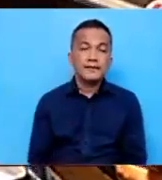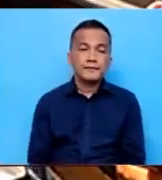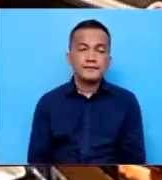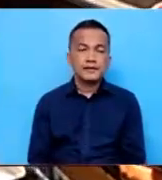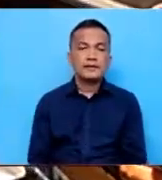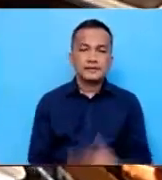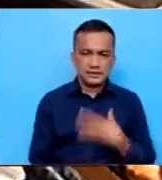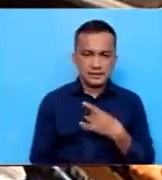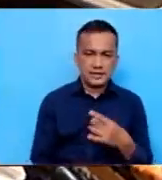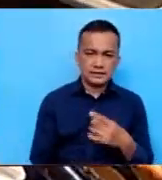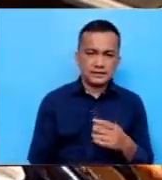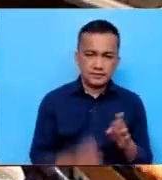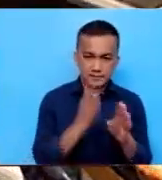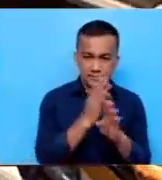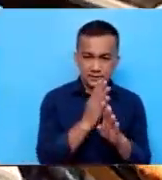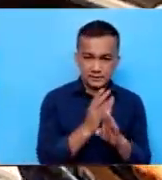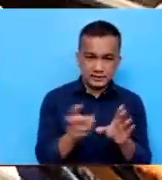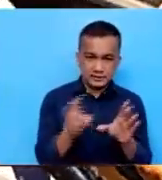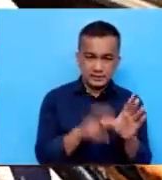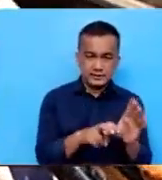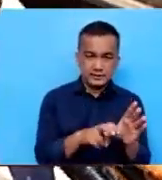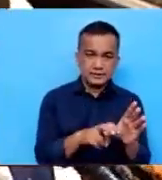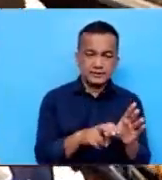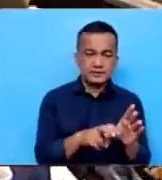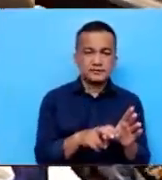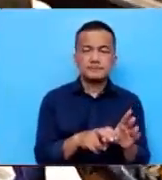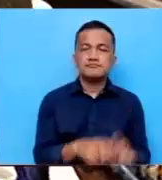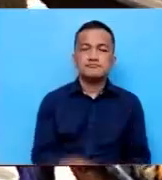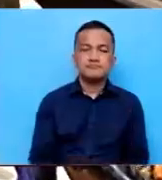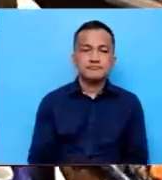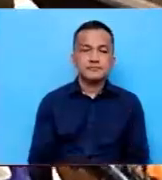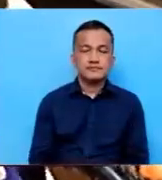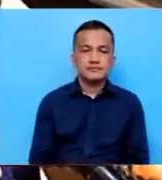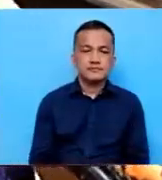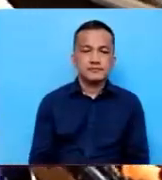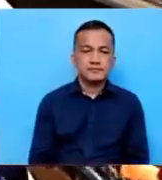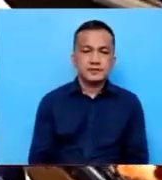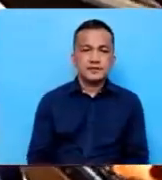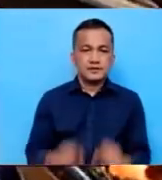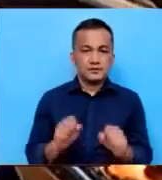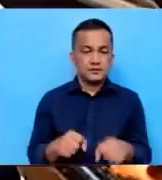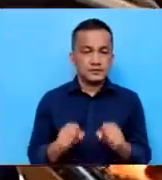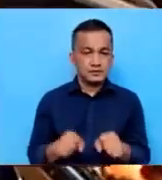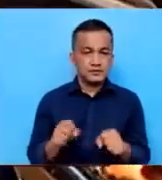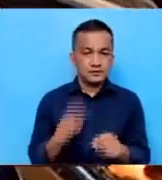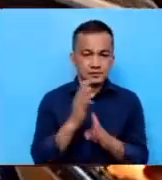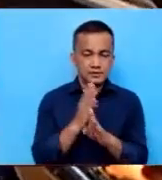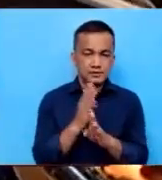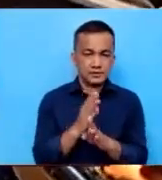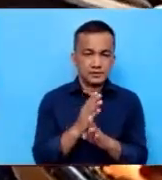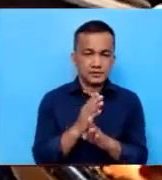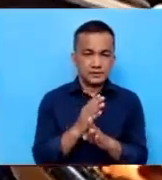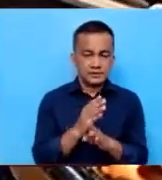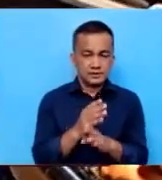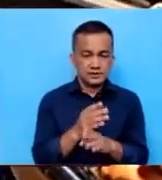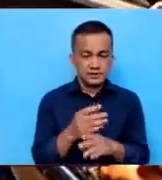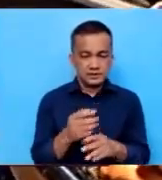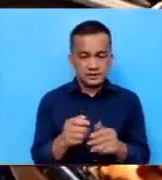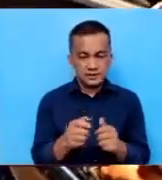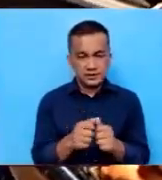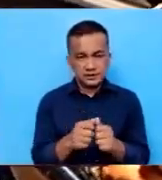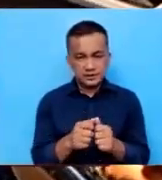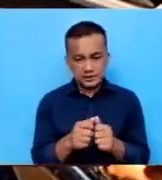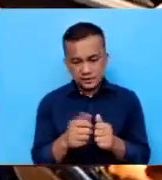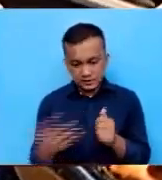the bus, especially with the freight. Yung meron kasi capability din yung bus sa ilalim niya, they can carry more